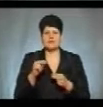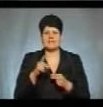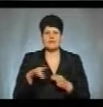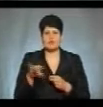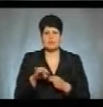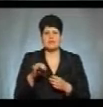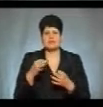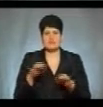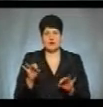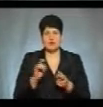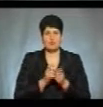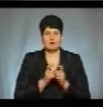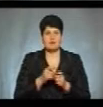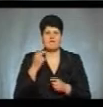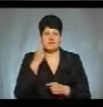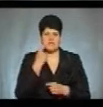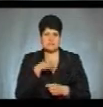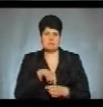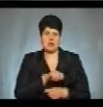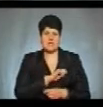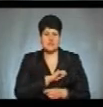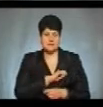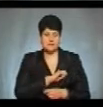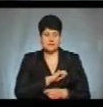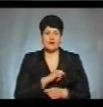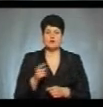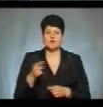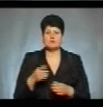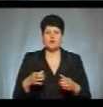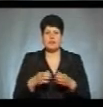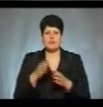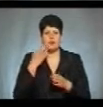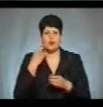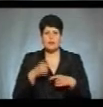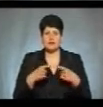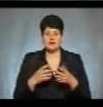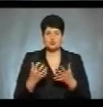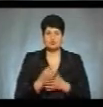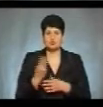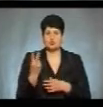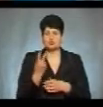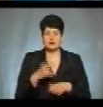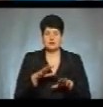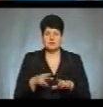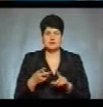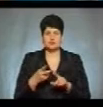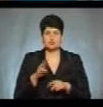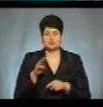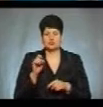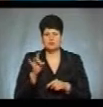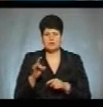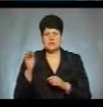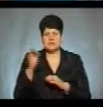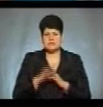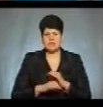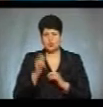в Іспанії. І тернопільська команда з легкої атлетики здобула друге місце у другому турі